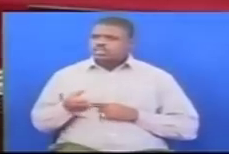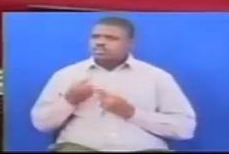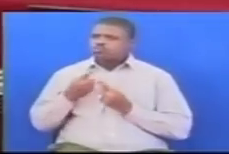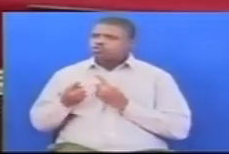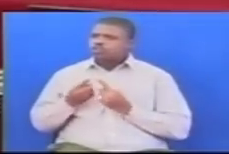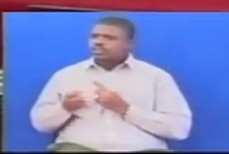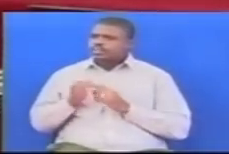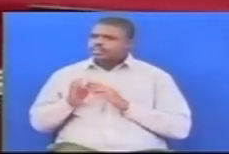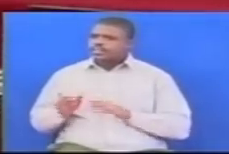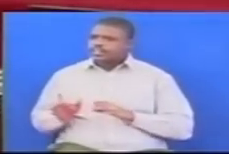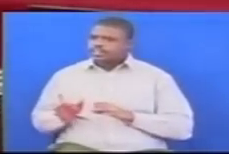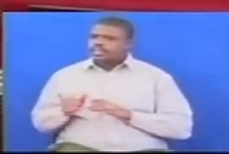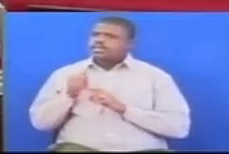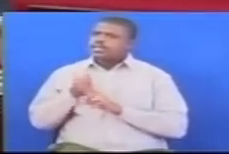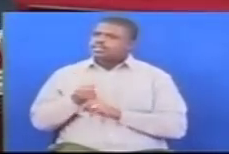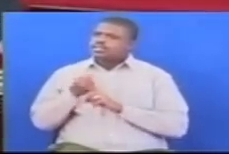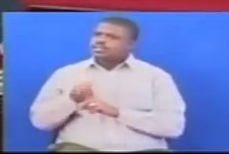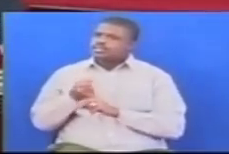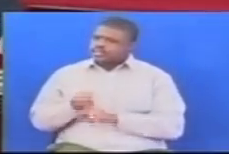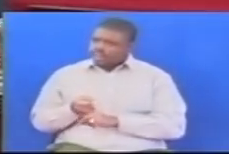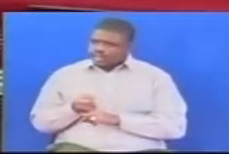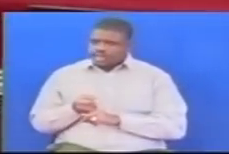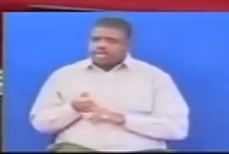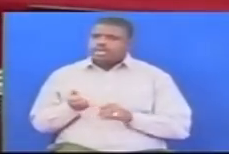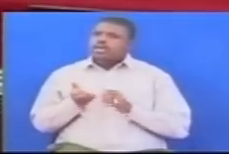sana, nasisitiza sana, na mheshimiwa